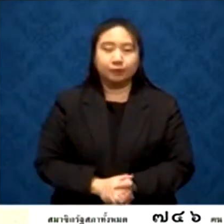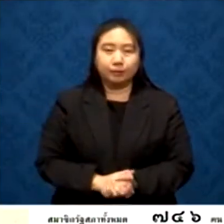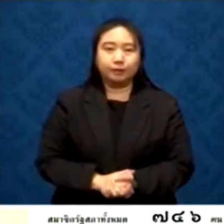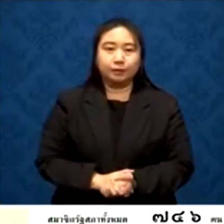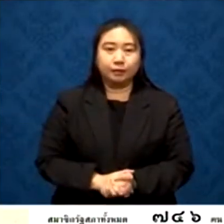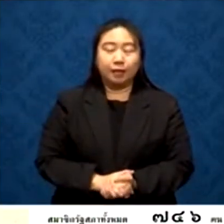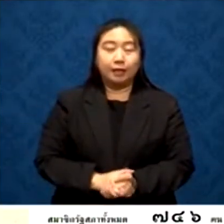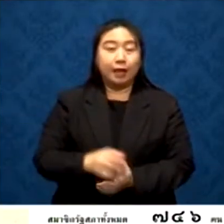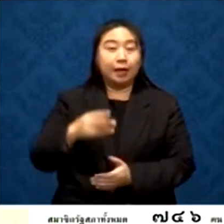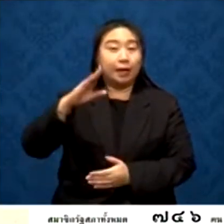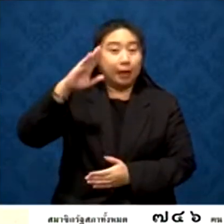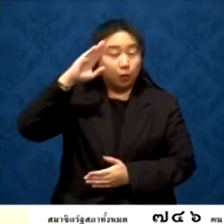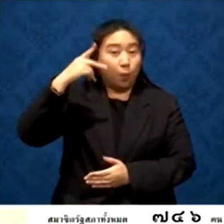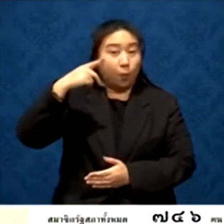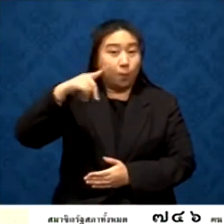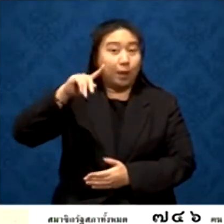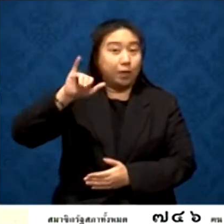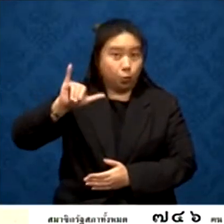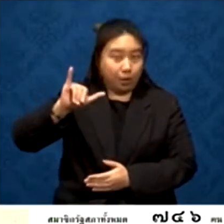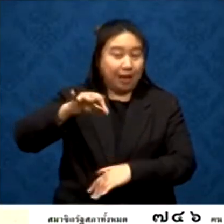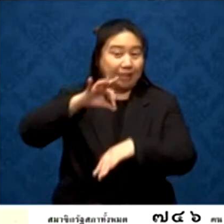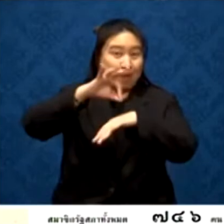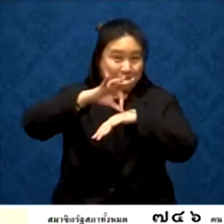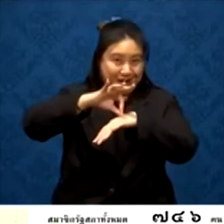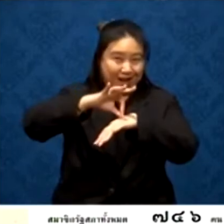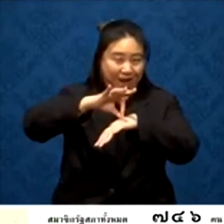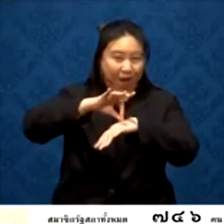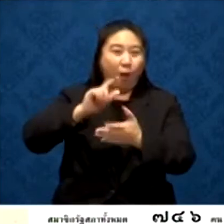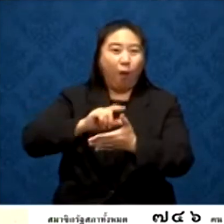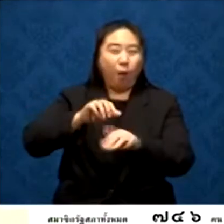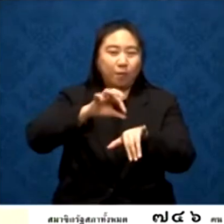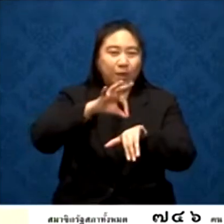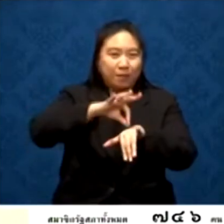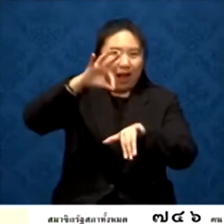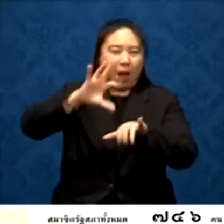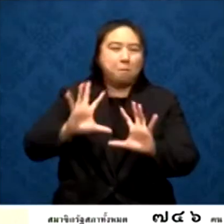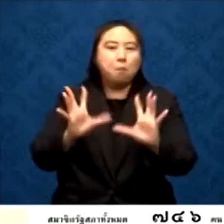ท่านประยุทธ์ก็พ้นตำแหน่งไปแล้วท่านพูดถึงรัฐบาล